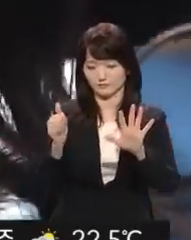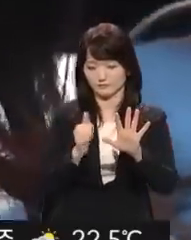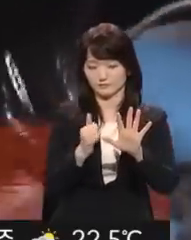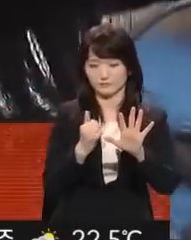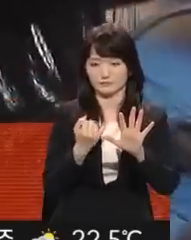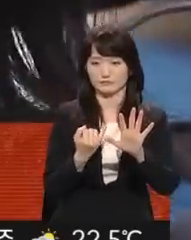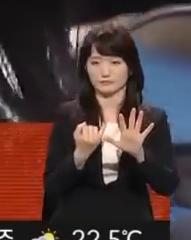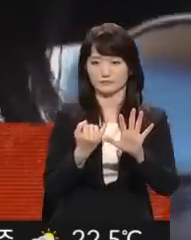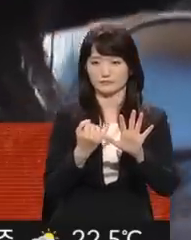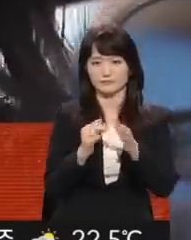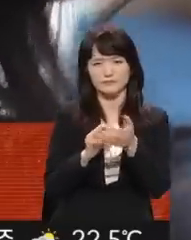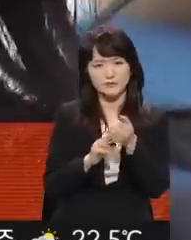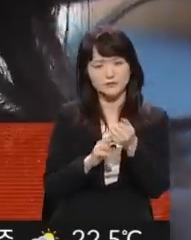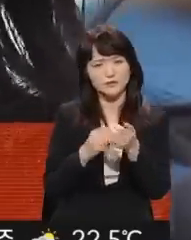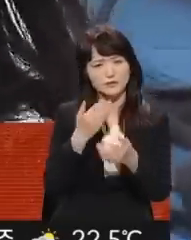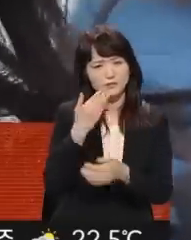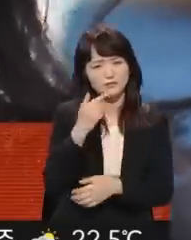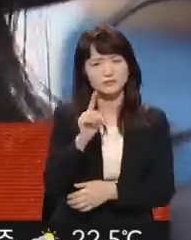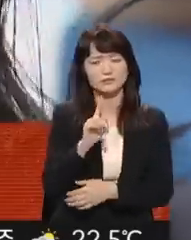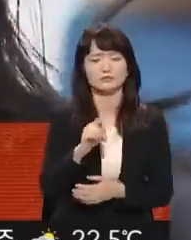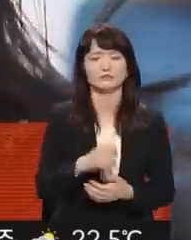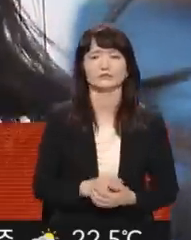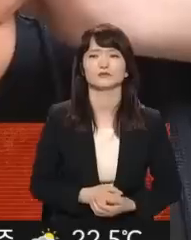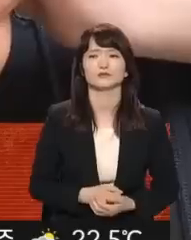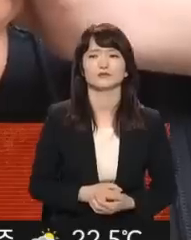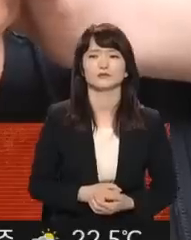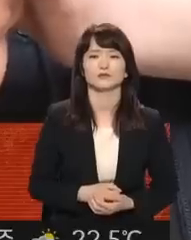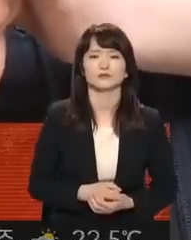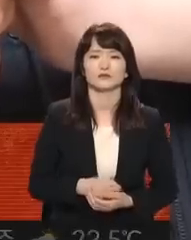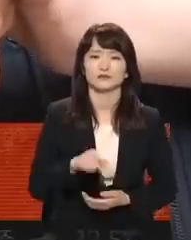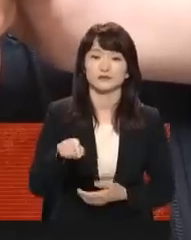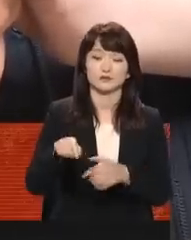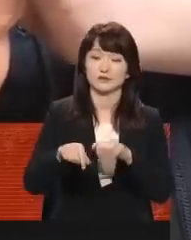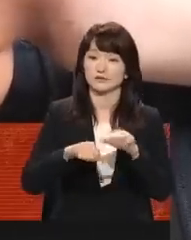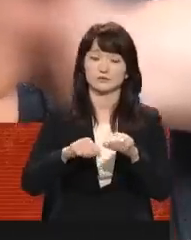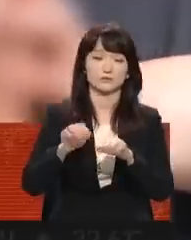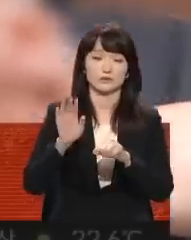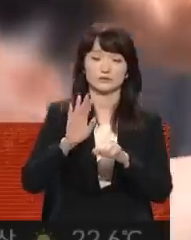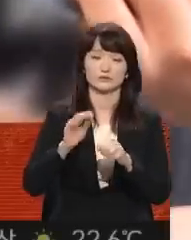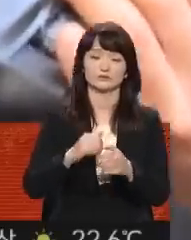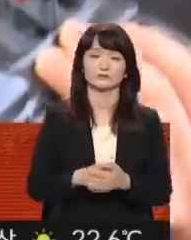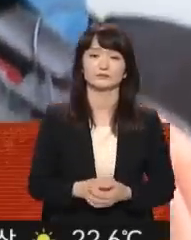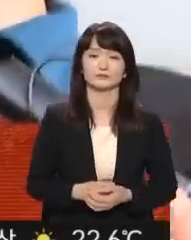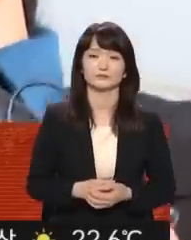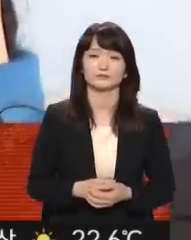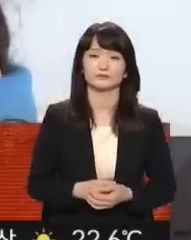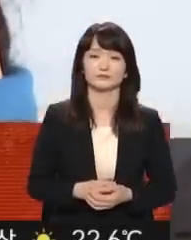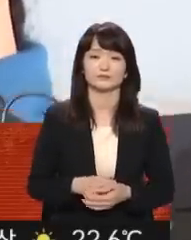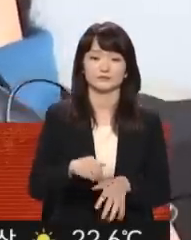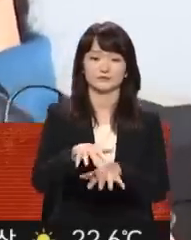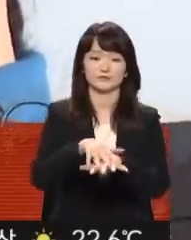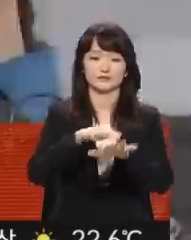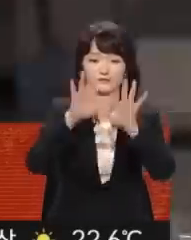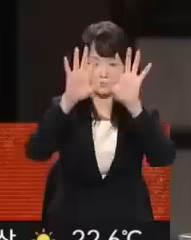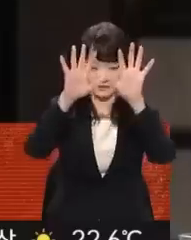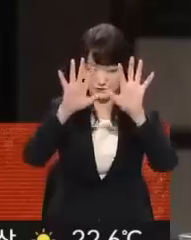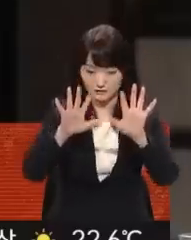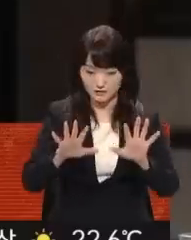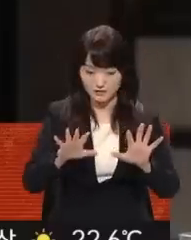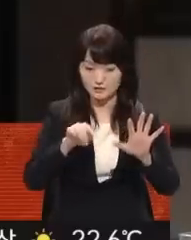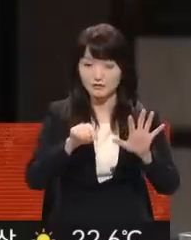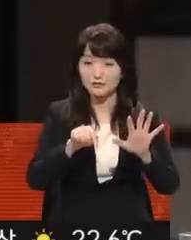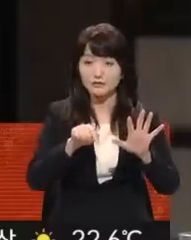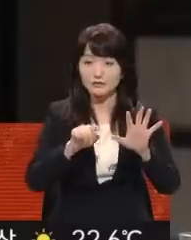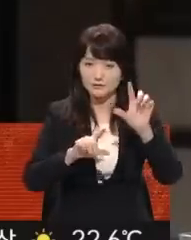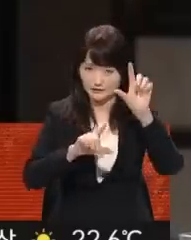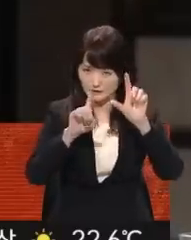이건 뭘까요 도대체 저런 행동은 잘 하지 않죠 그리고 이제이 커튼이라고 하는 장막 이것이 가지고 있는 그